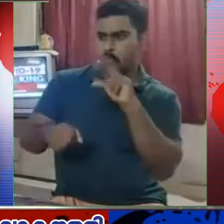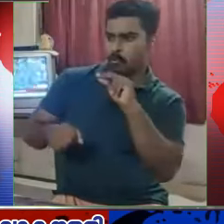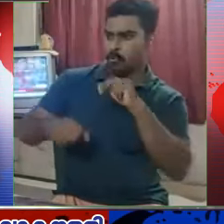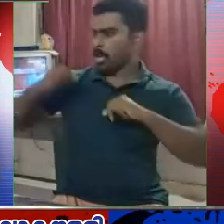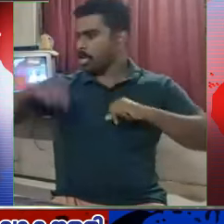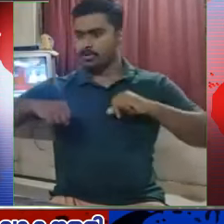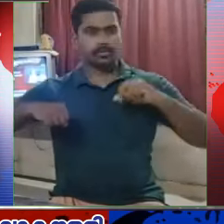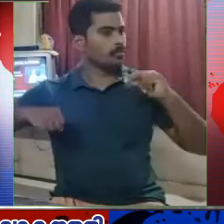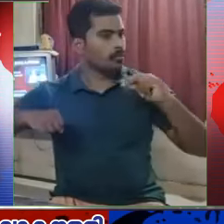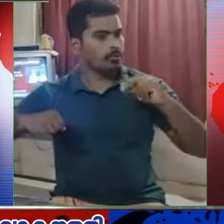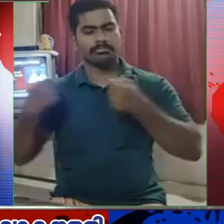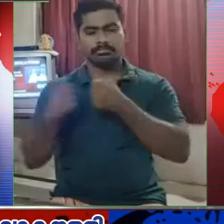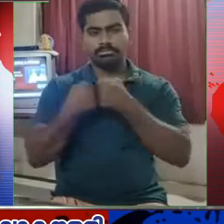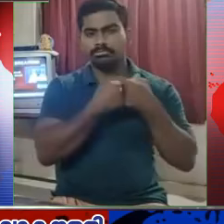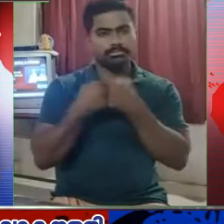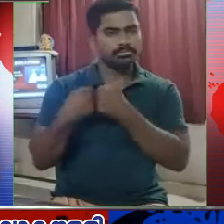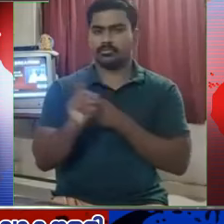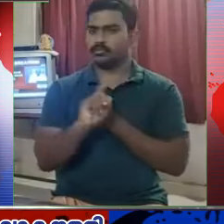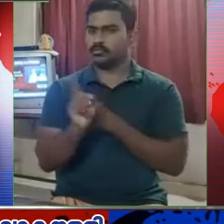ഇപ്പോൾ